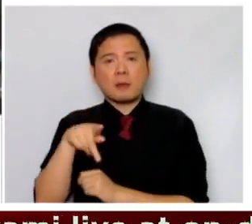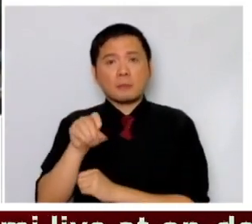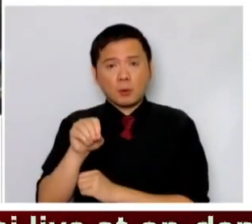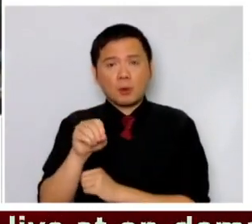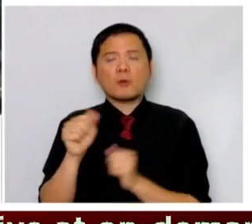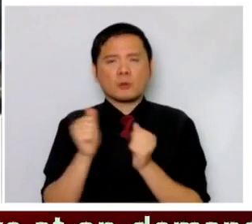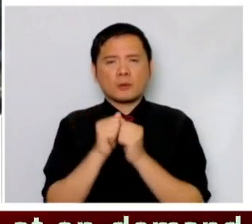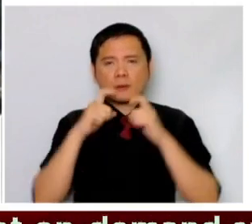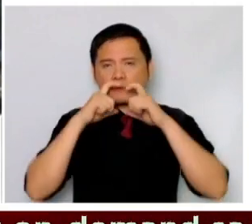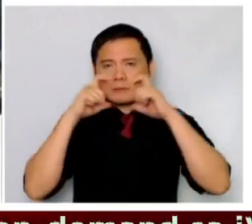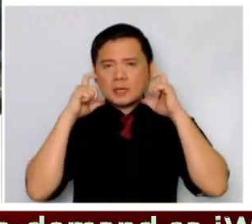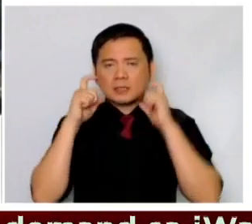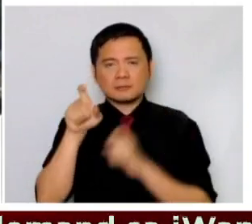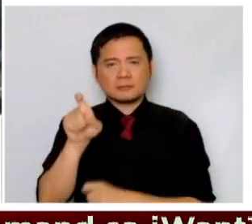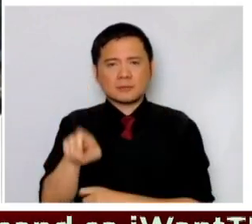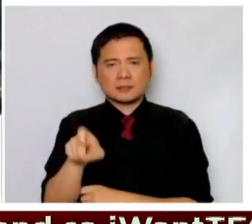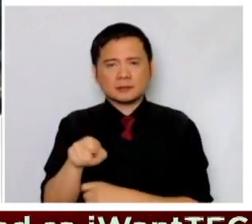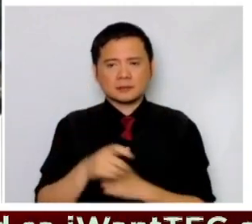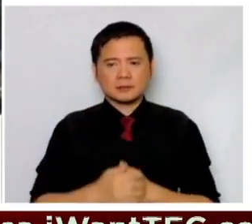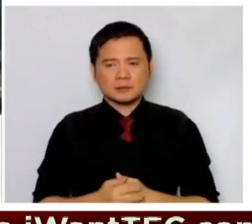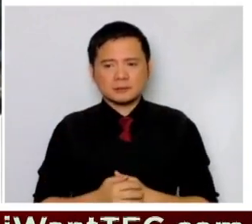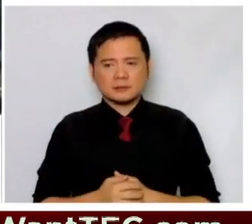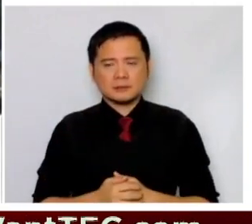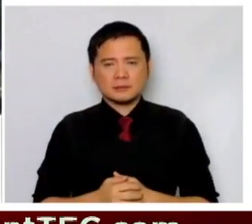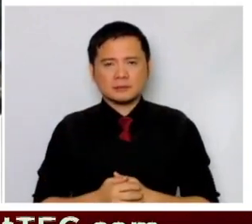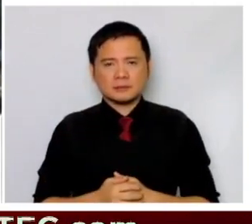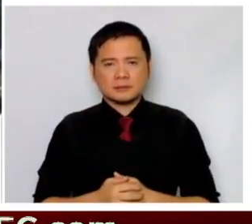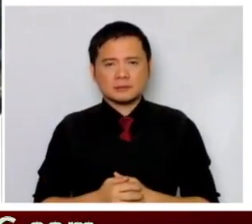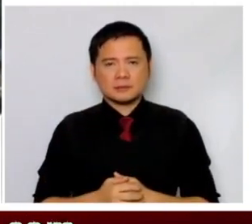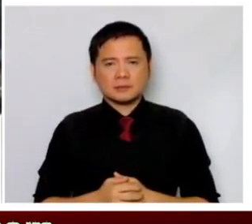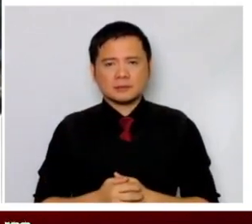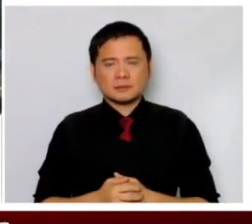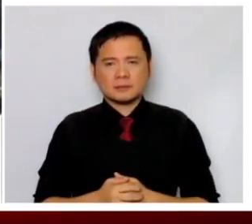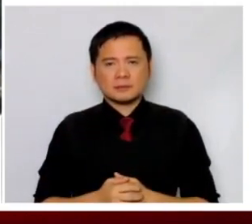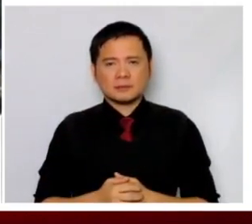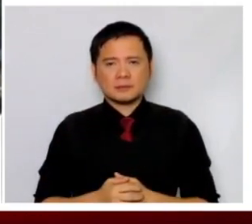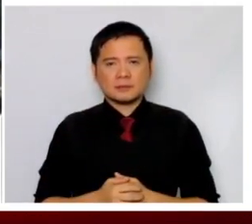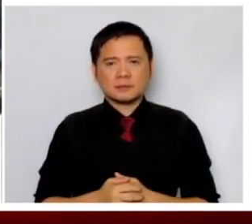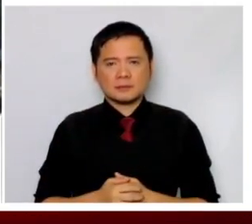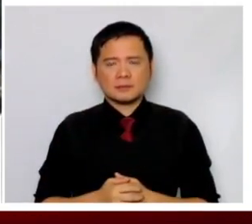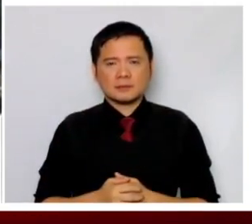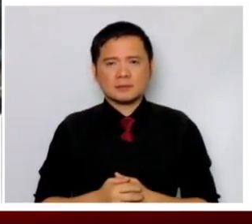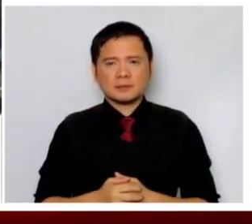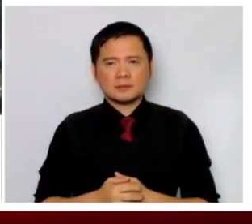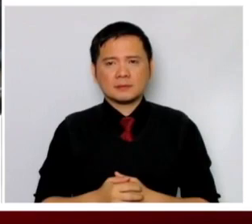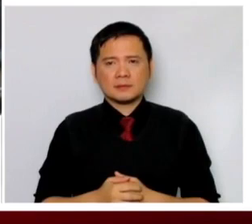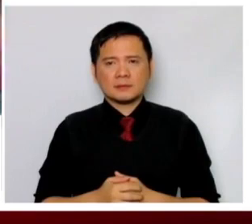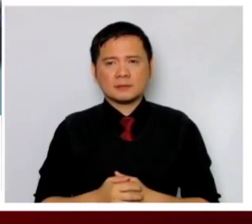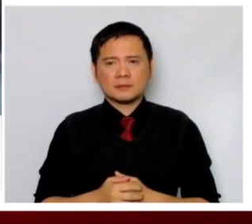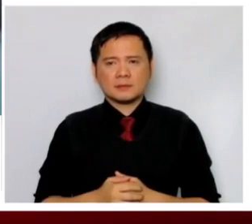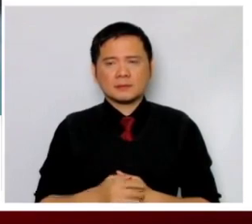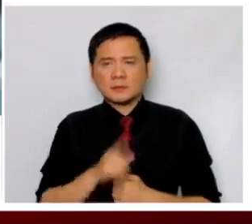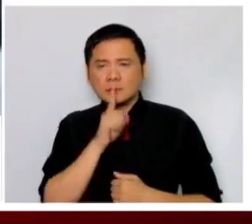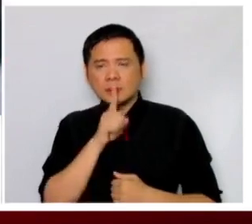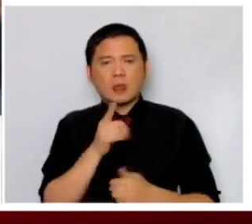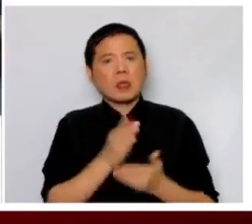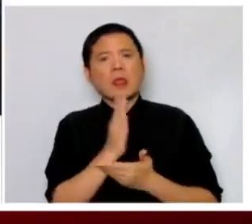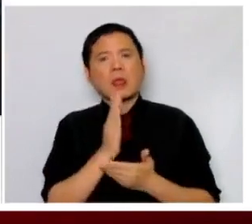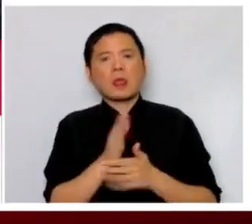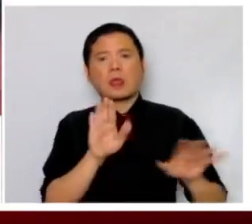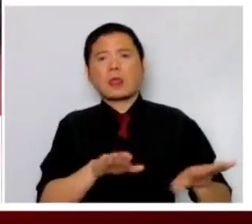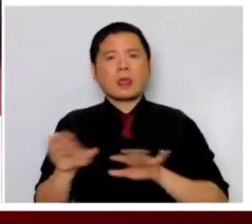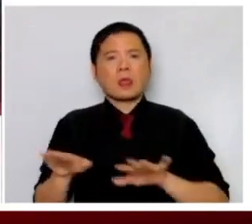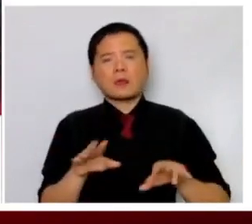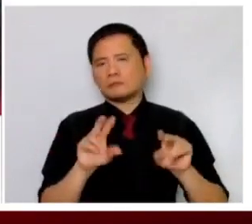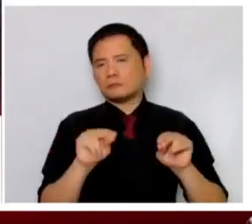Dapat naman siguro na mahigpit rin ng konti dahil hindi naman kagad dapat maging kampante. Kapansin-pansin